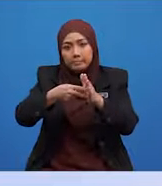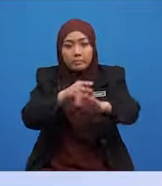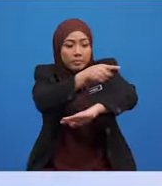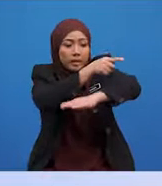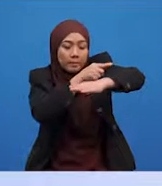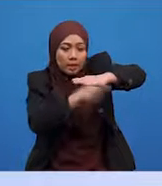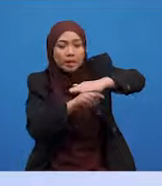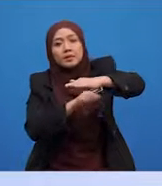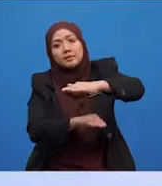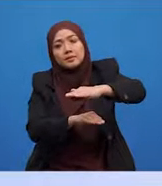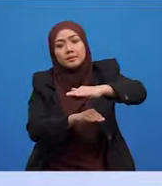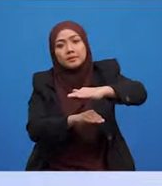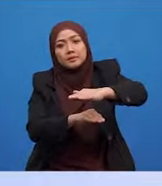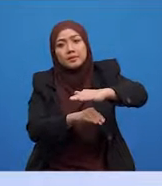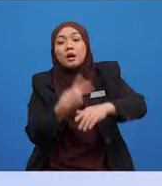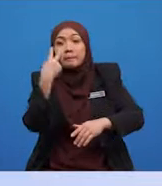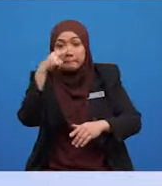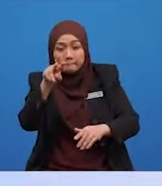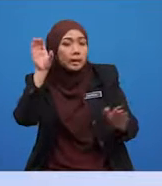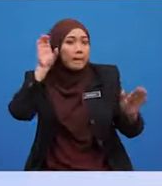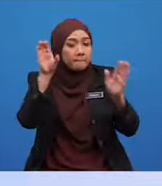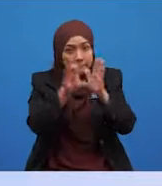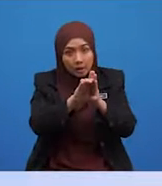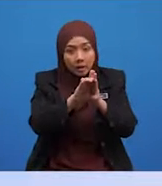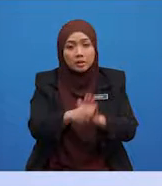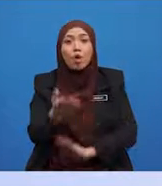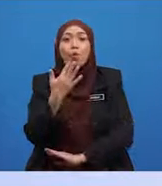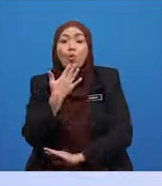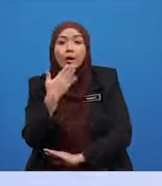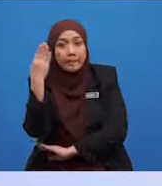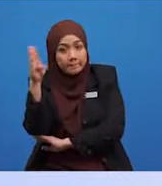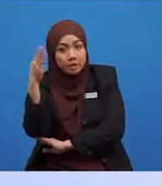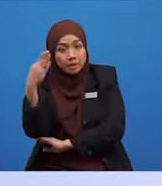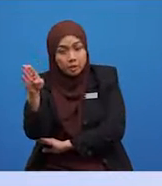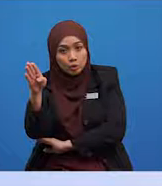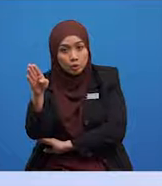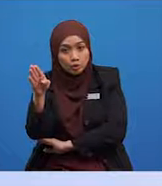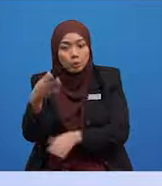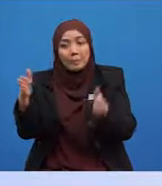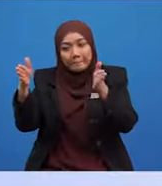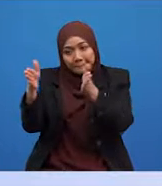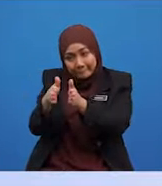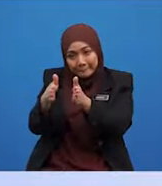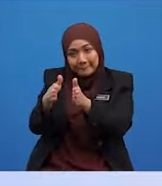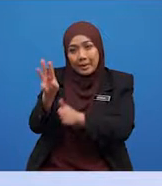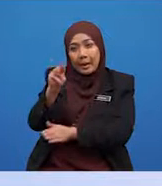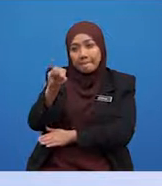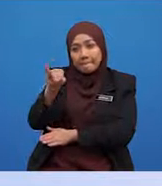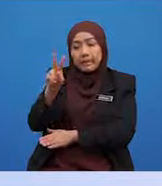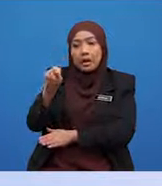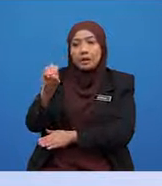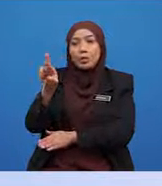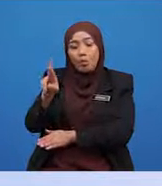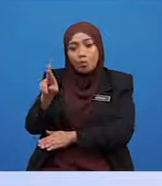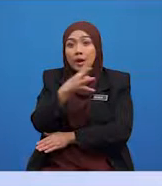Pada paparan, rantau yang berwarna biru ialah tembereng minor dan